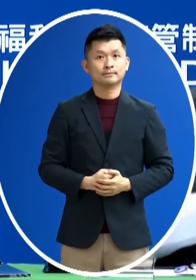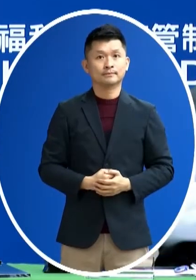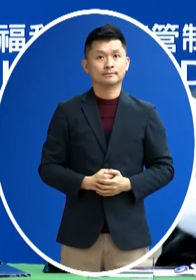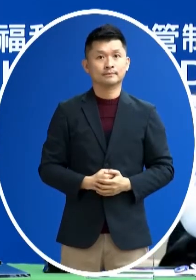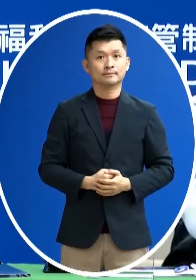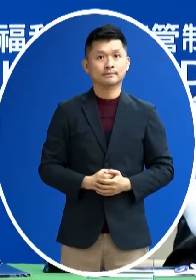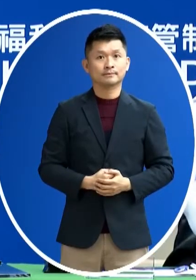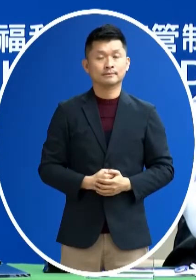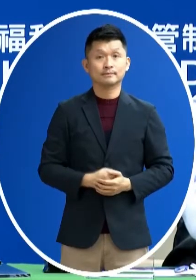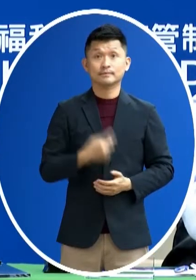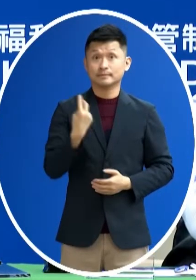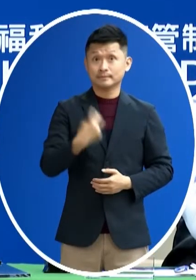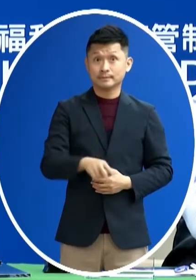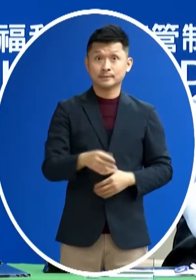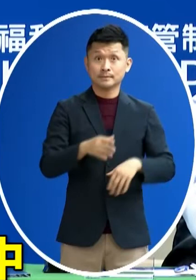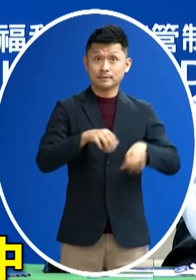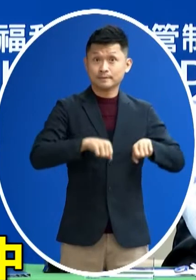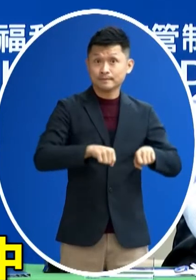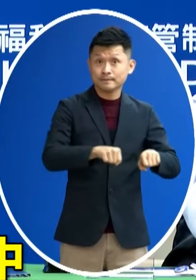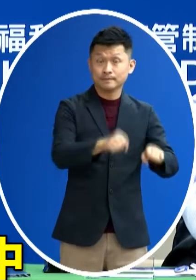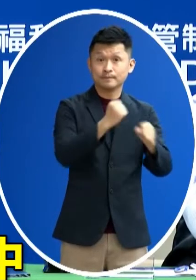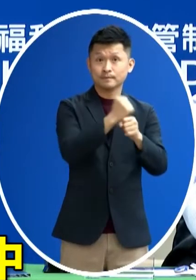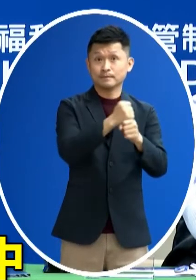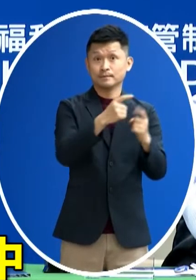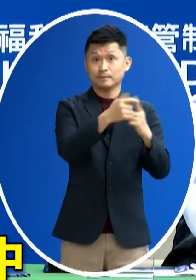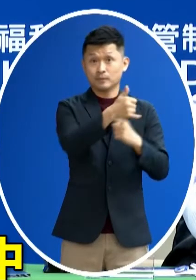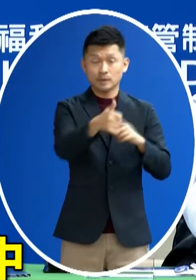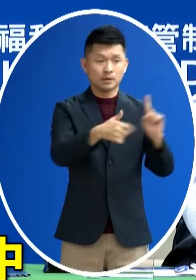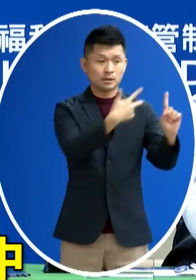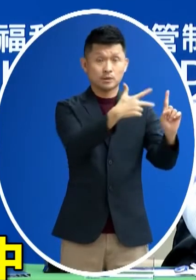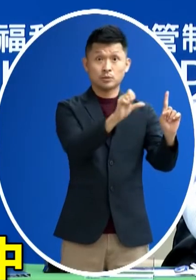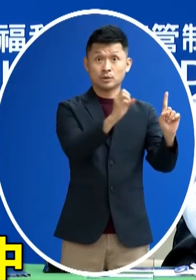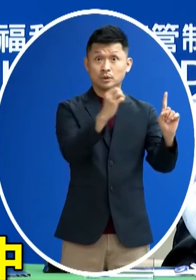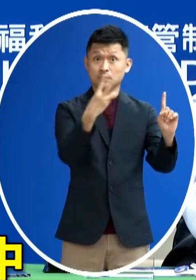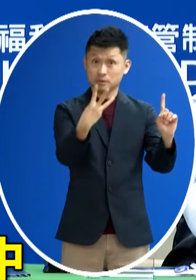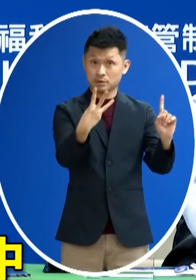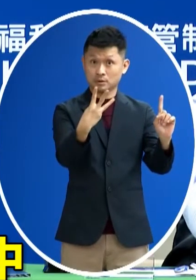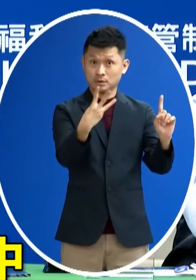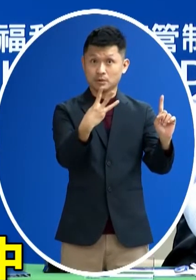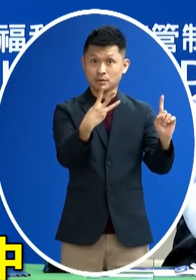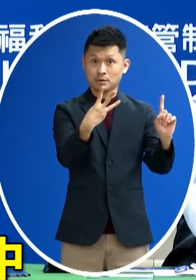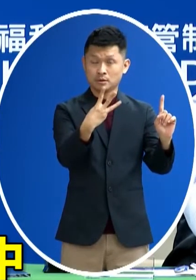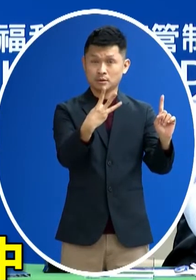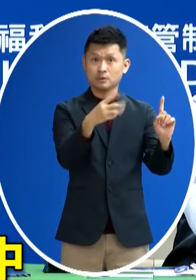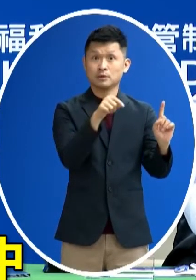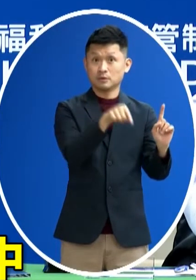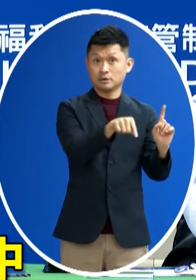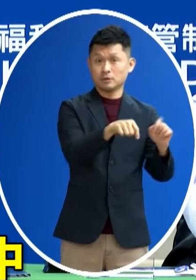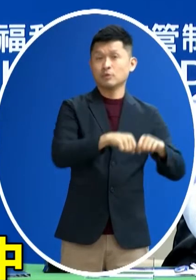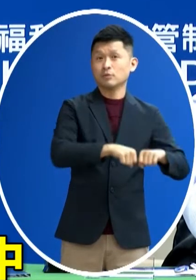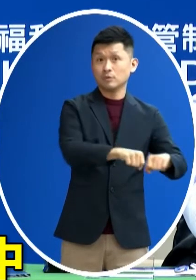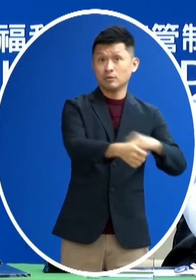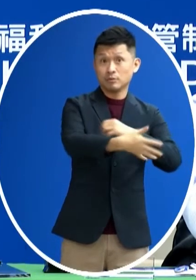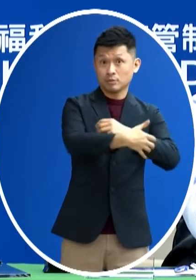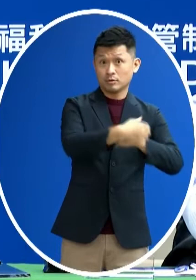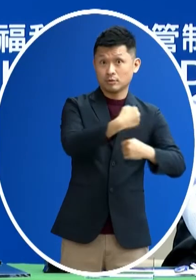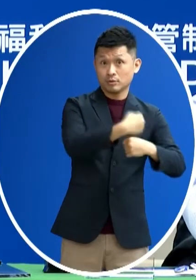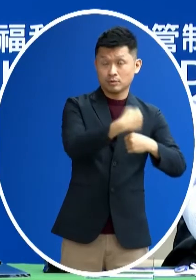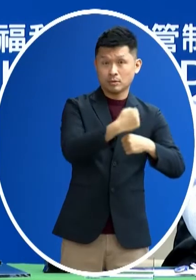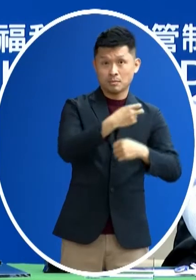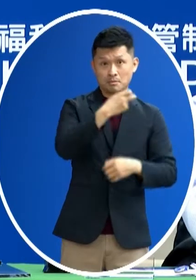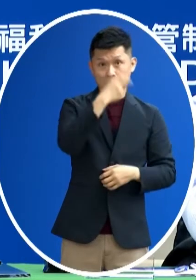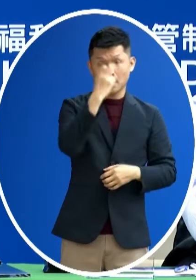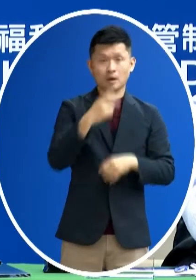那另外在手推车的工作人员，除了刚才17503，另外一个手推车的工作人员也验出